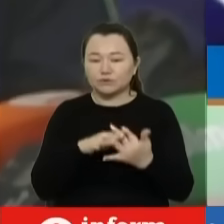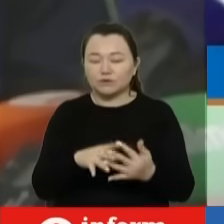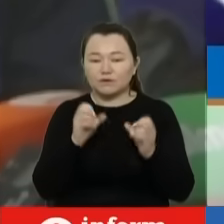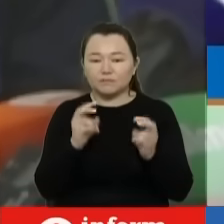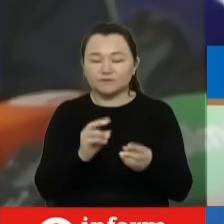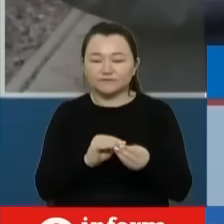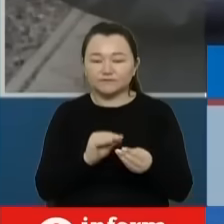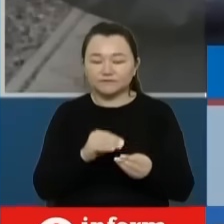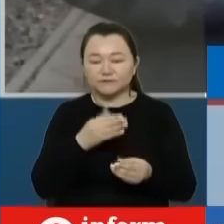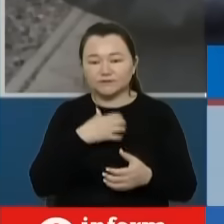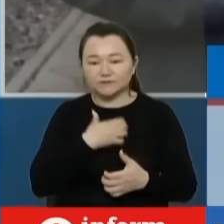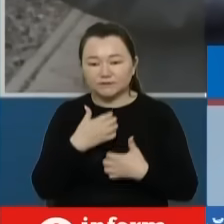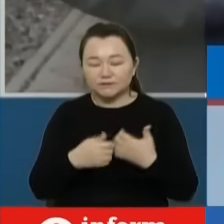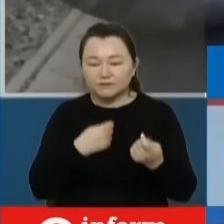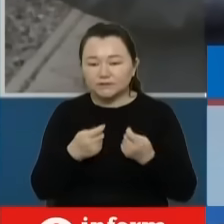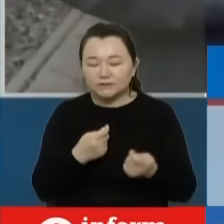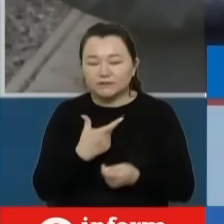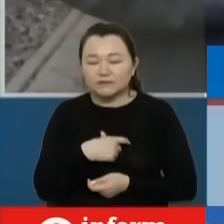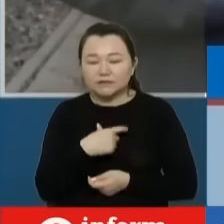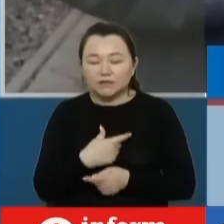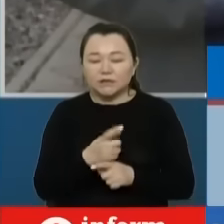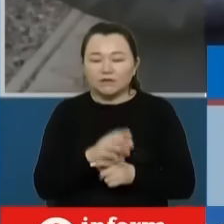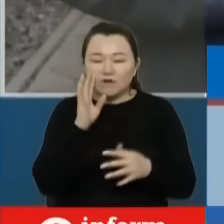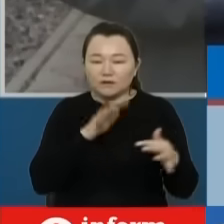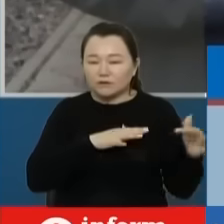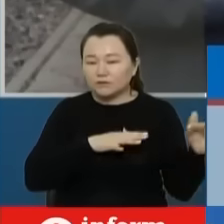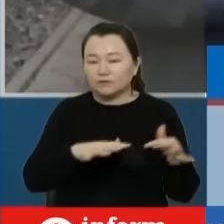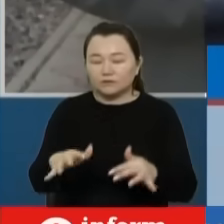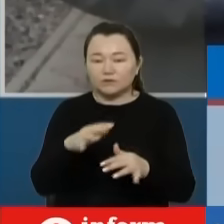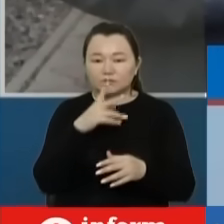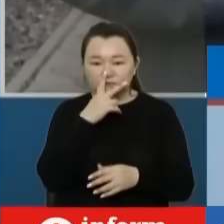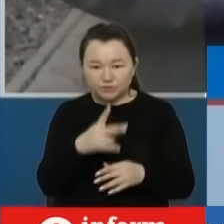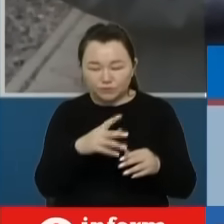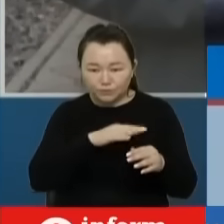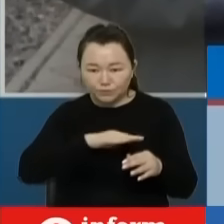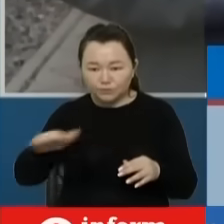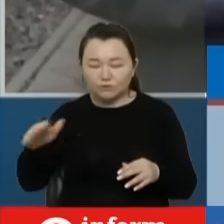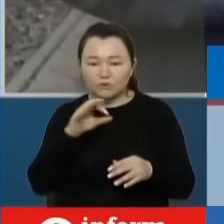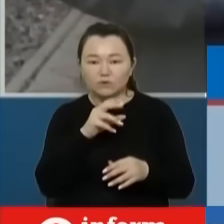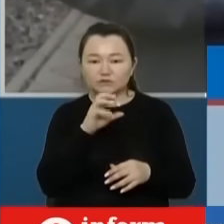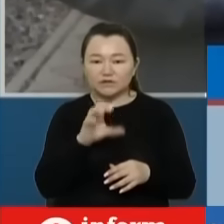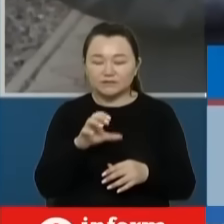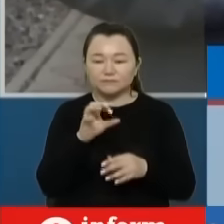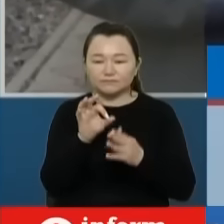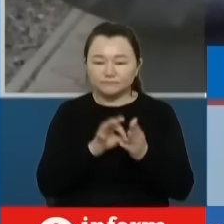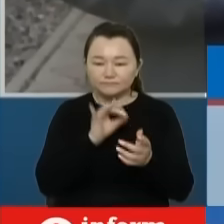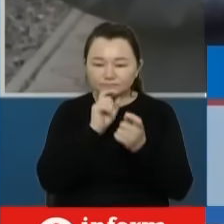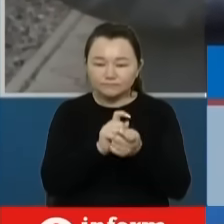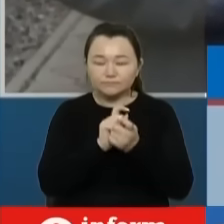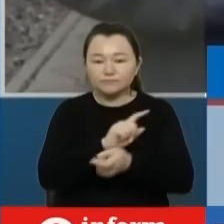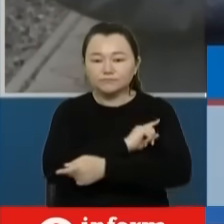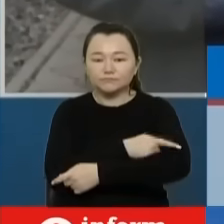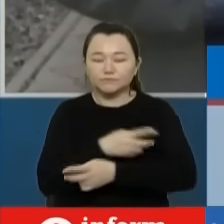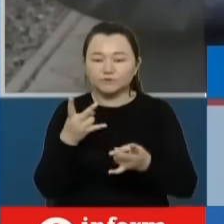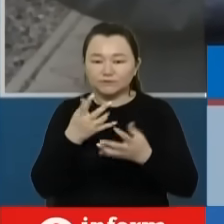жоқ. Сақ болыңыздар. Сергеев қоймасындағы судың ағысы мен деңгейін көрген үкімет басшысы Олжас Бектенов барлық күшті тасқынмен күреске жұмылдыру